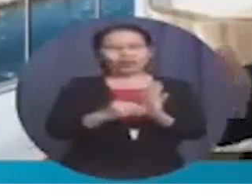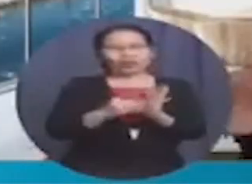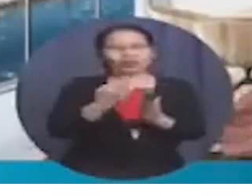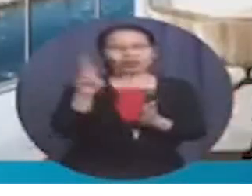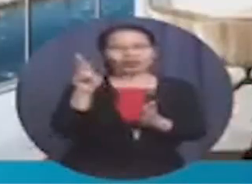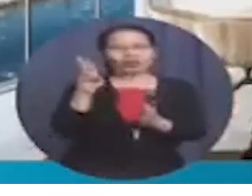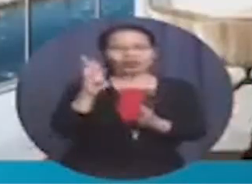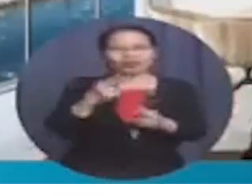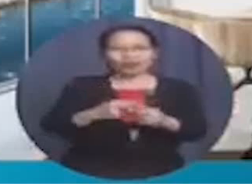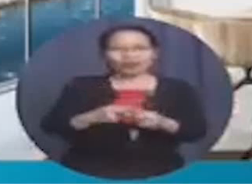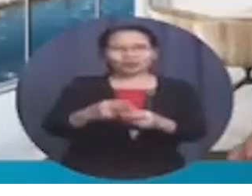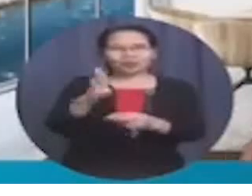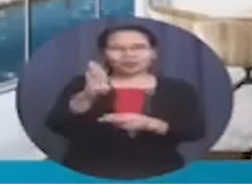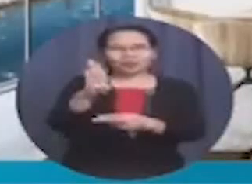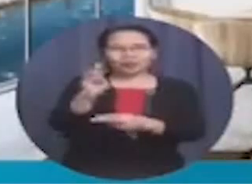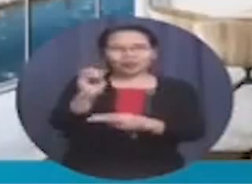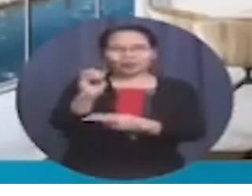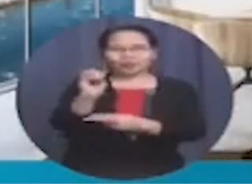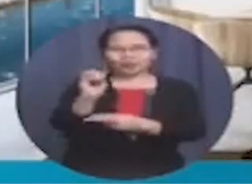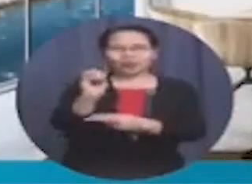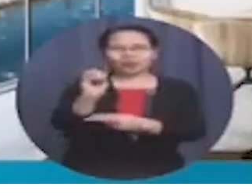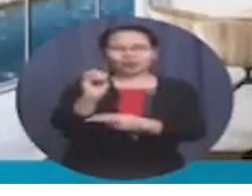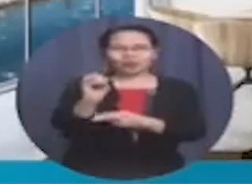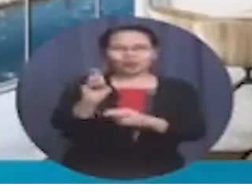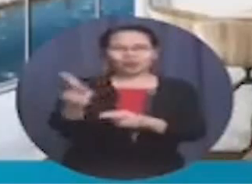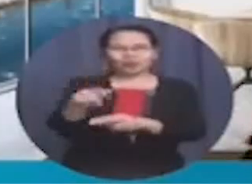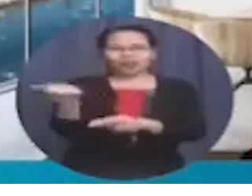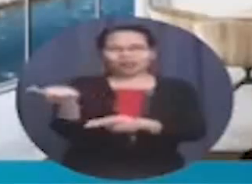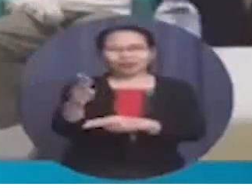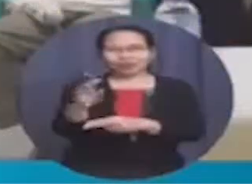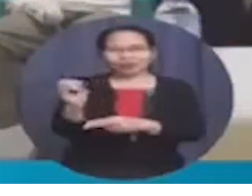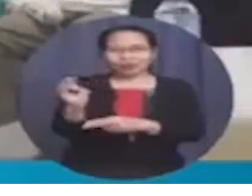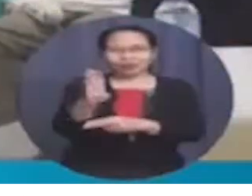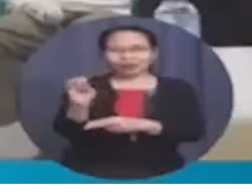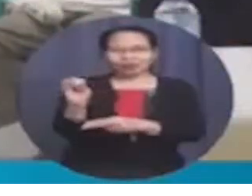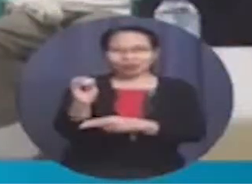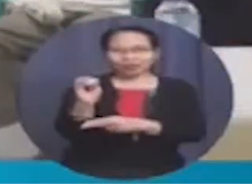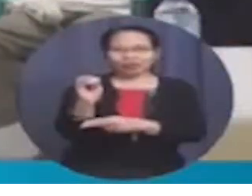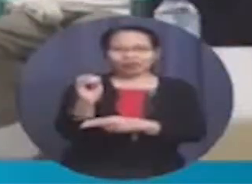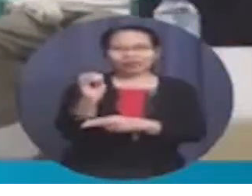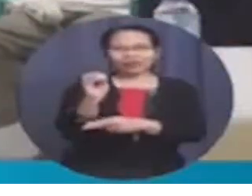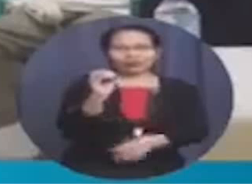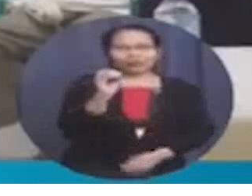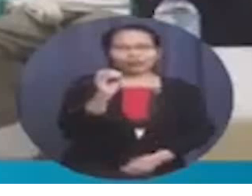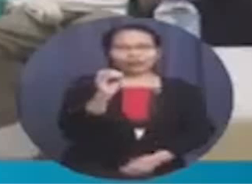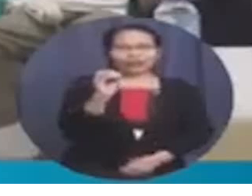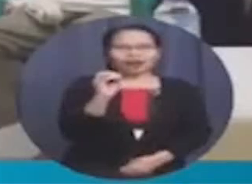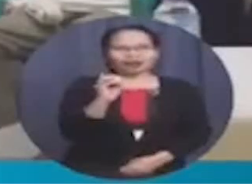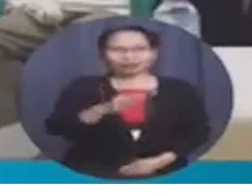buti ang pangalan mo, bo lang eh. Pagka kasi nilagyan mo palang isa yan, naku po, masama mangyayari